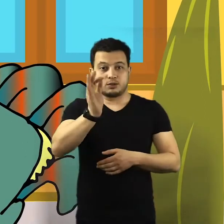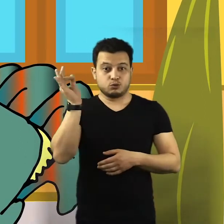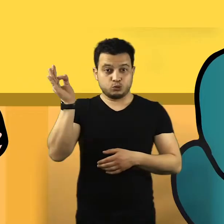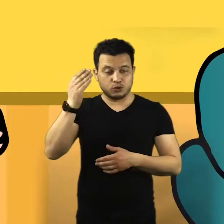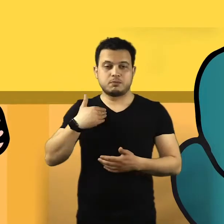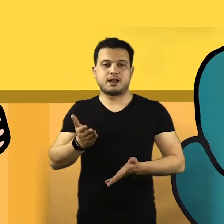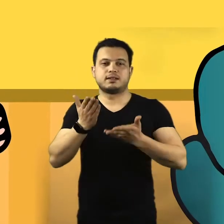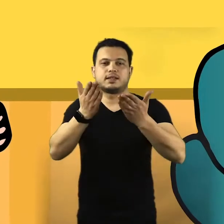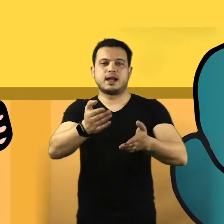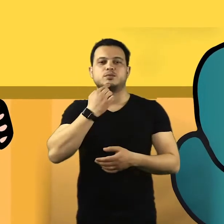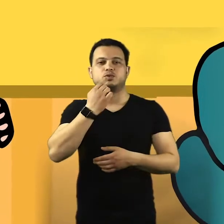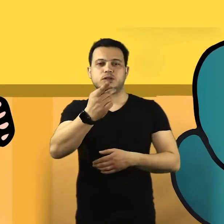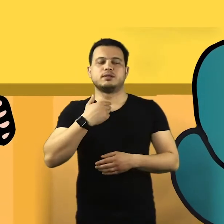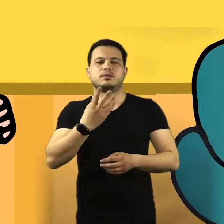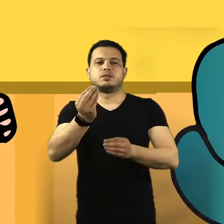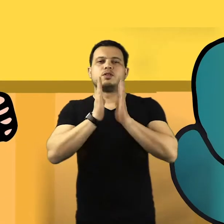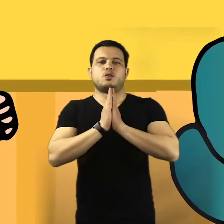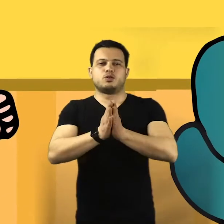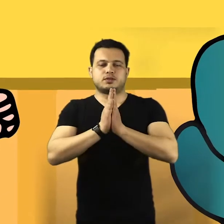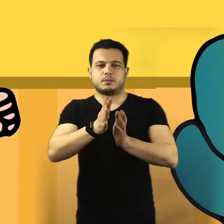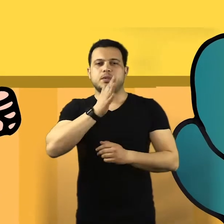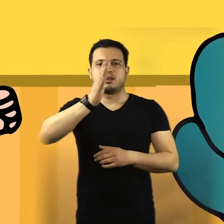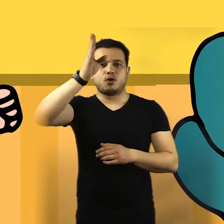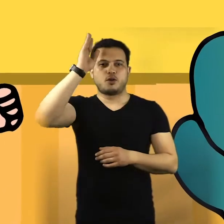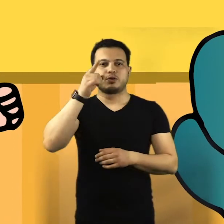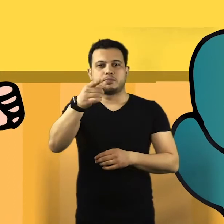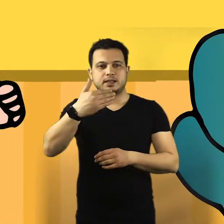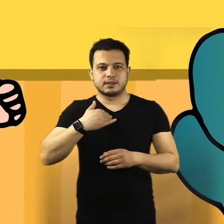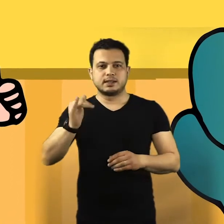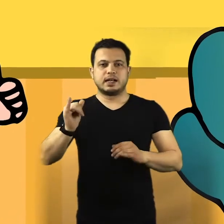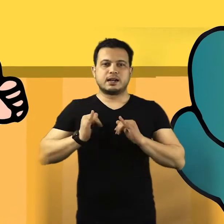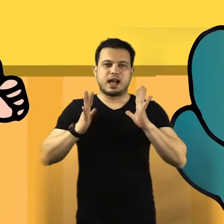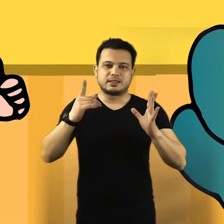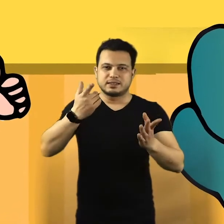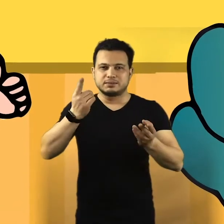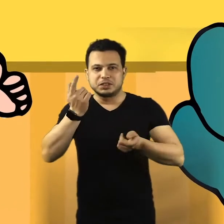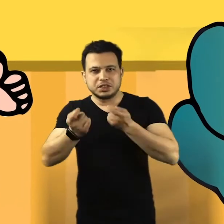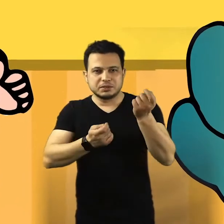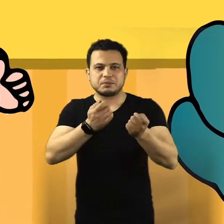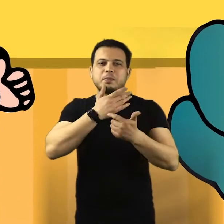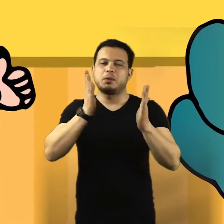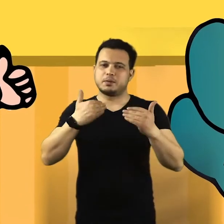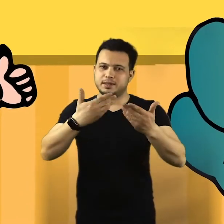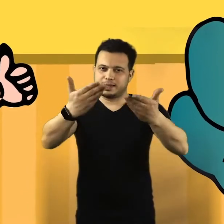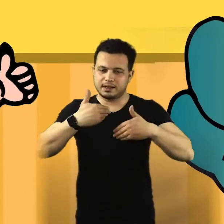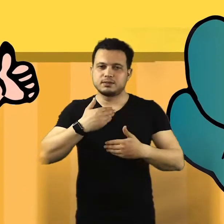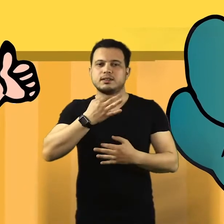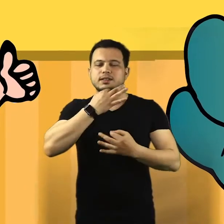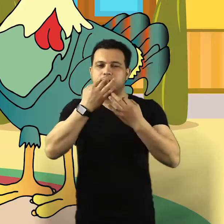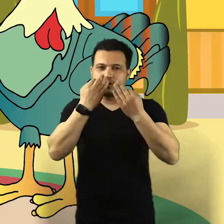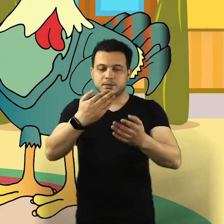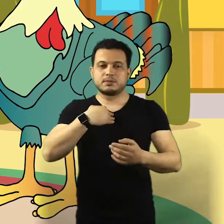çocuklar Özür dileriz Bilgoroz Seni rahatsız ettik Ama yine yardımına ihtiyacımız var